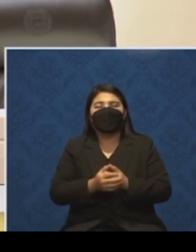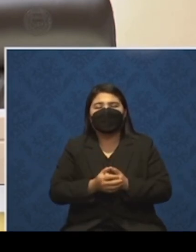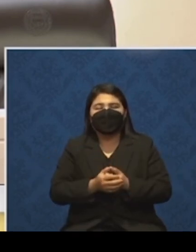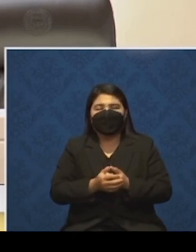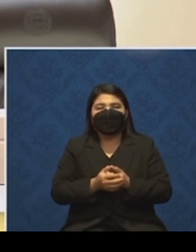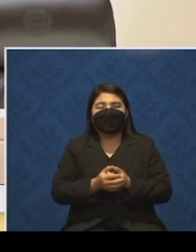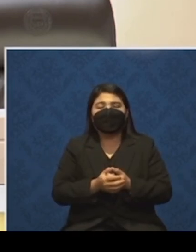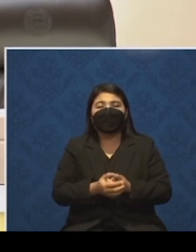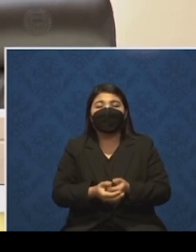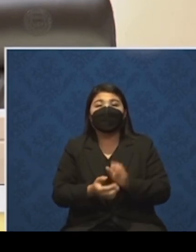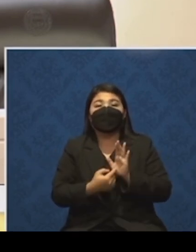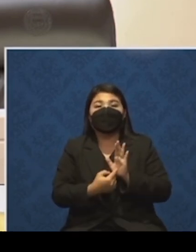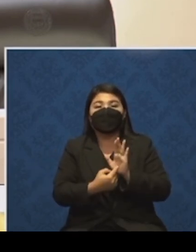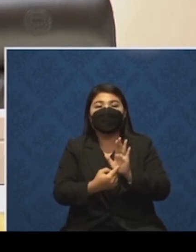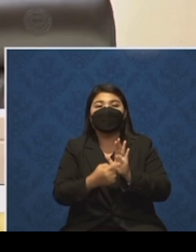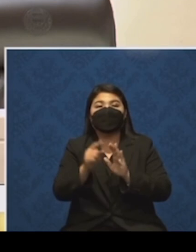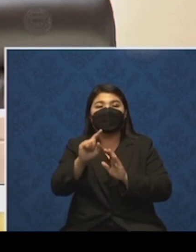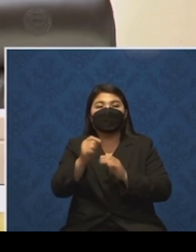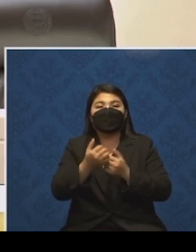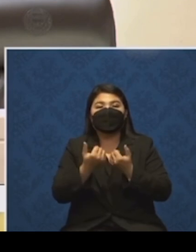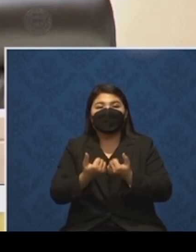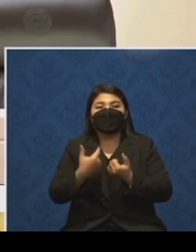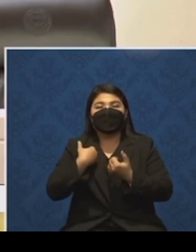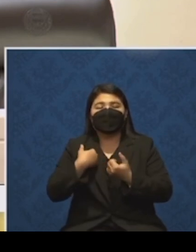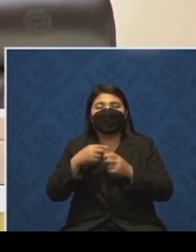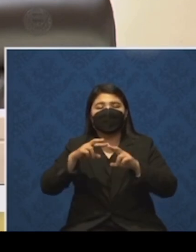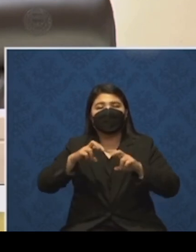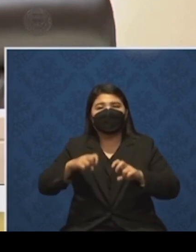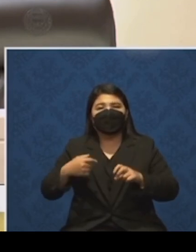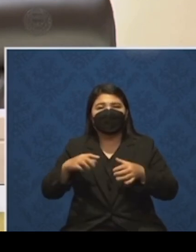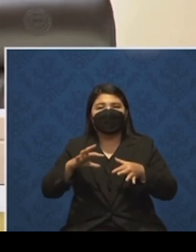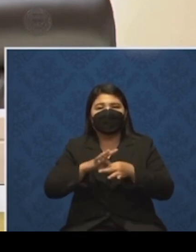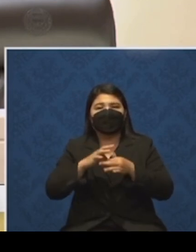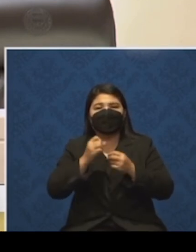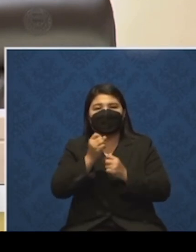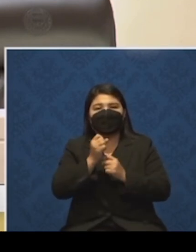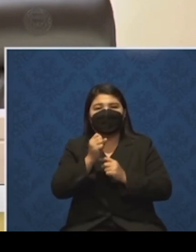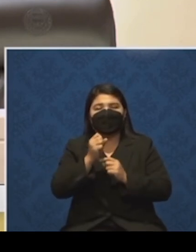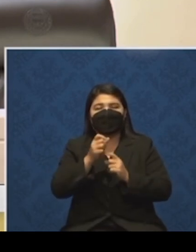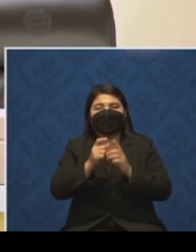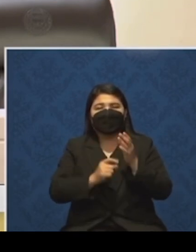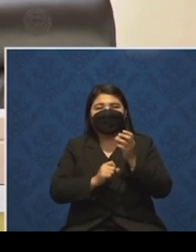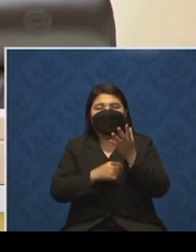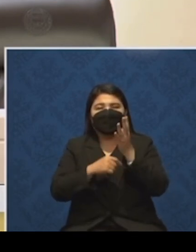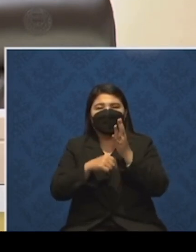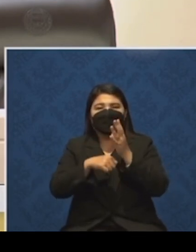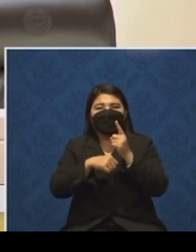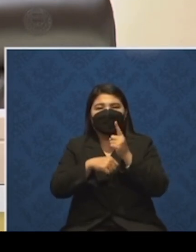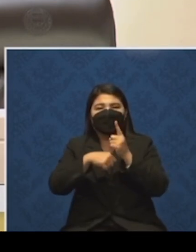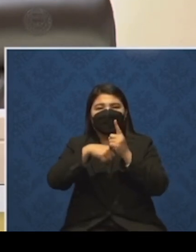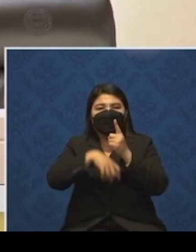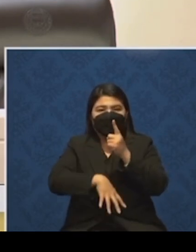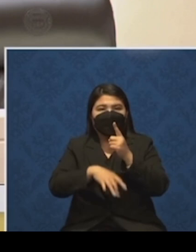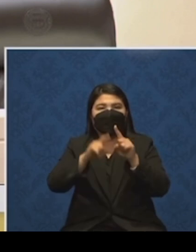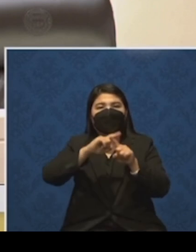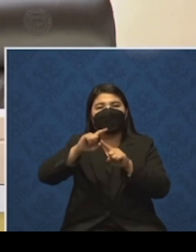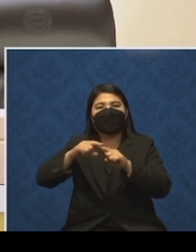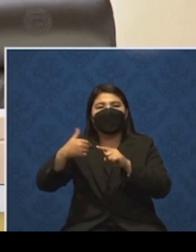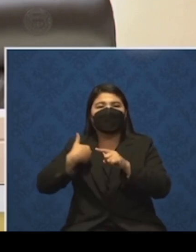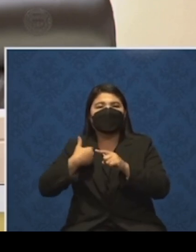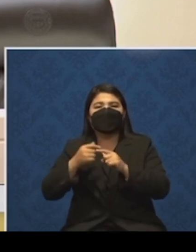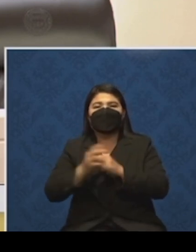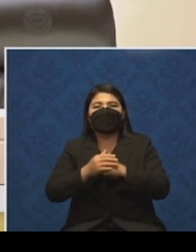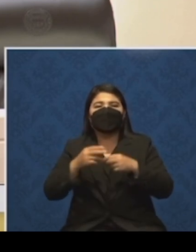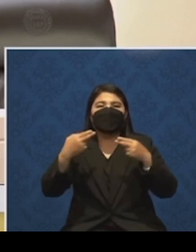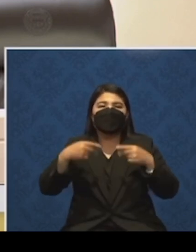จจุบันนี้ได้มีการวิจัยพัฒนาจรวดต่อสู้รบถังขนาดเบาและขนาดกลางซึ่งอยู่ในอัตราของกองทัพบกก